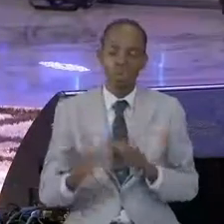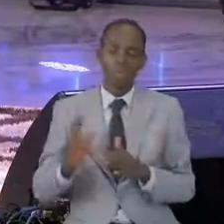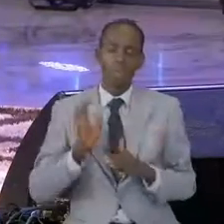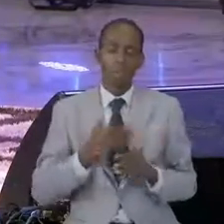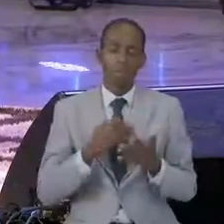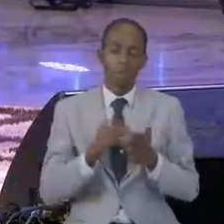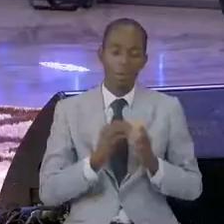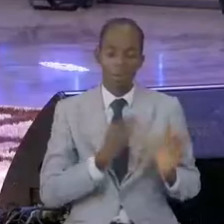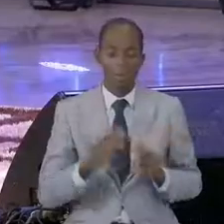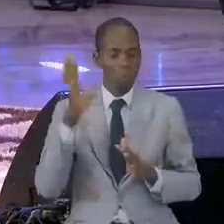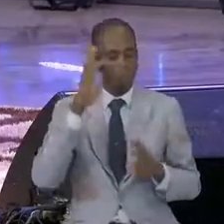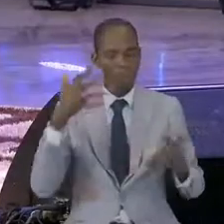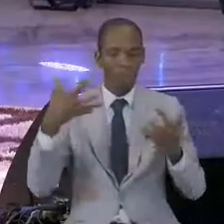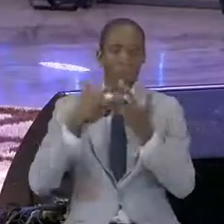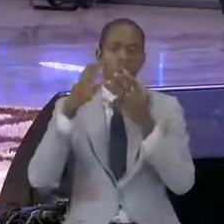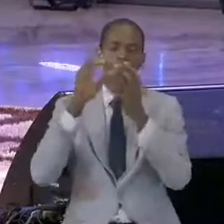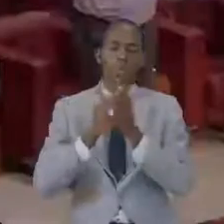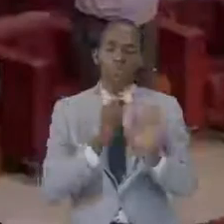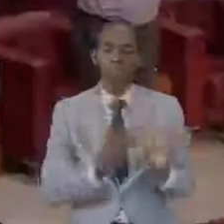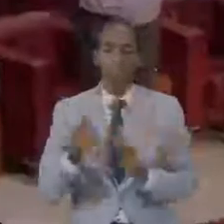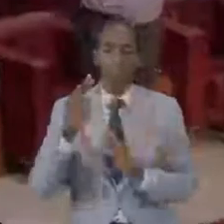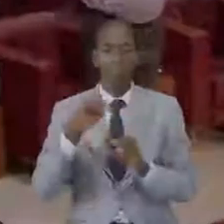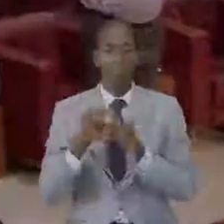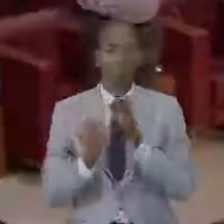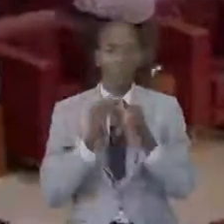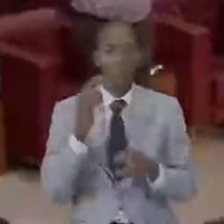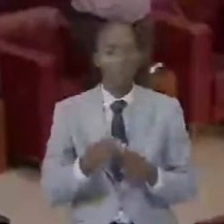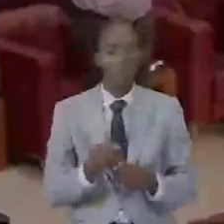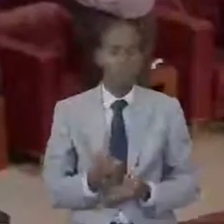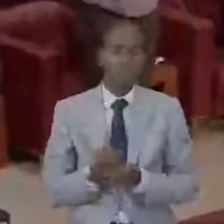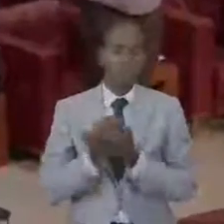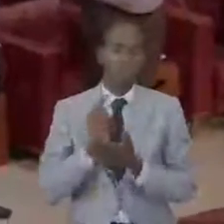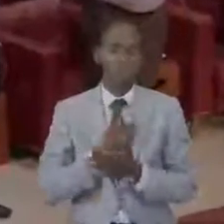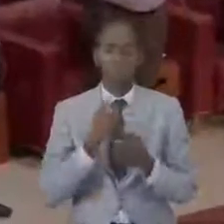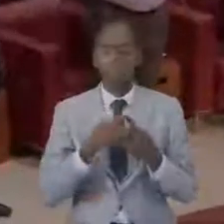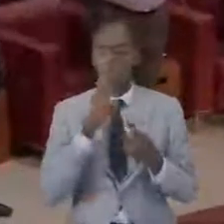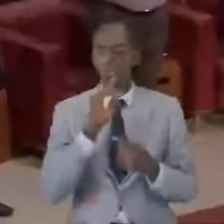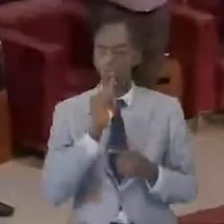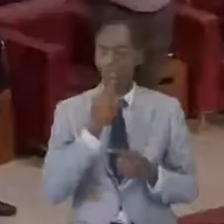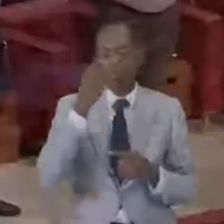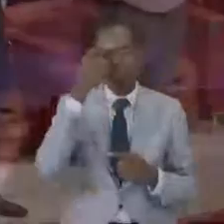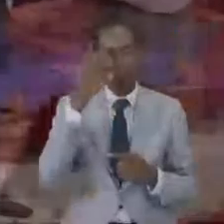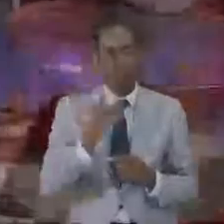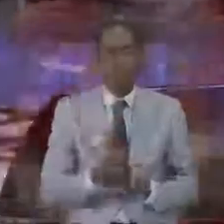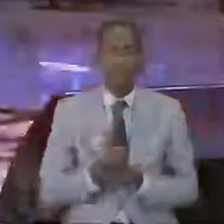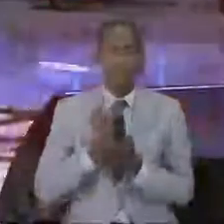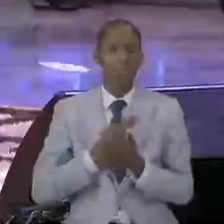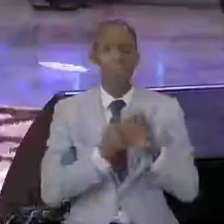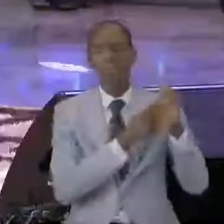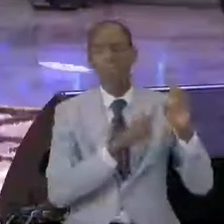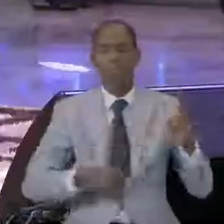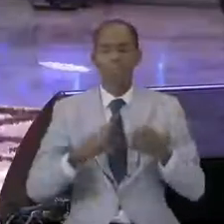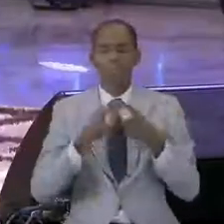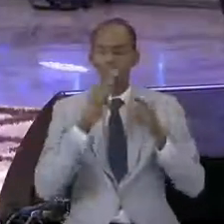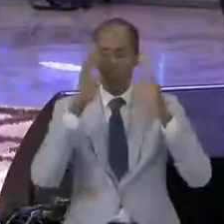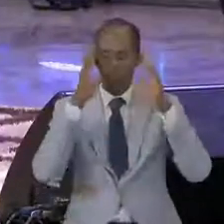vont se rencontrer au nom de Jésus aide nous être de gens sérieux elle doit être